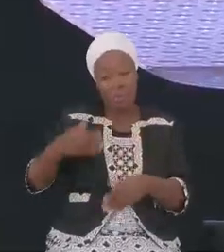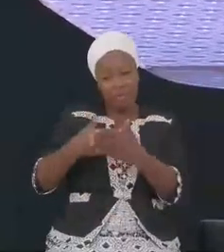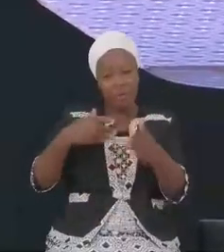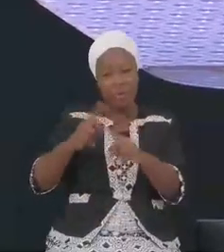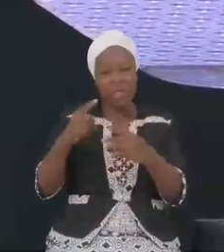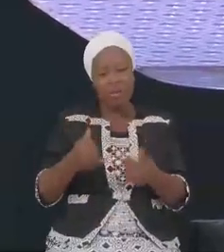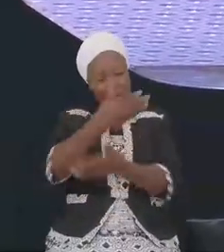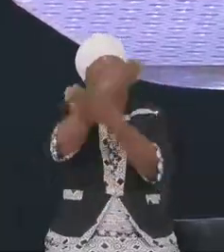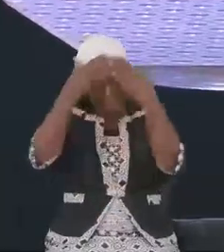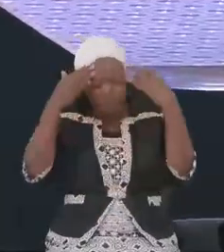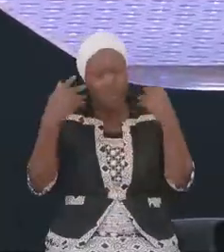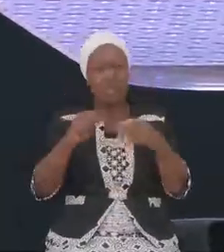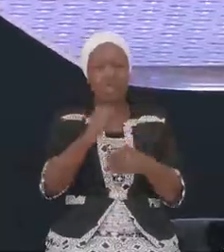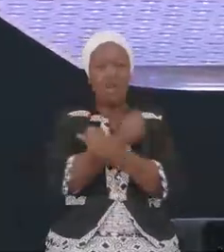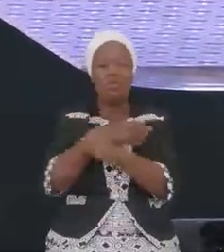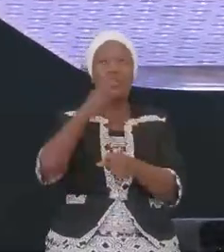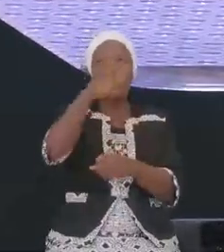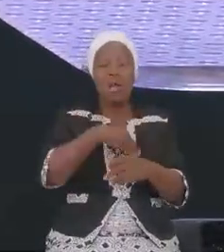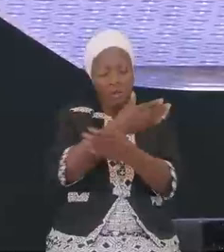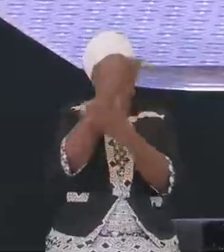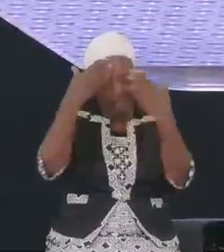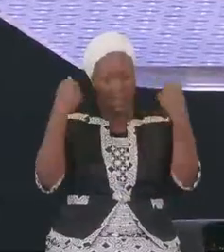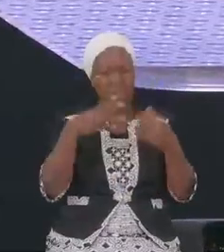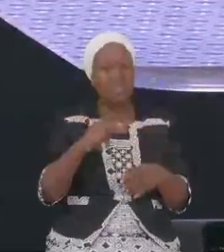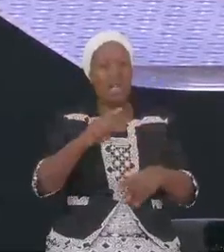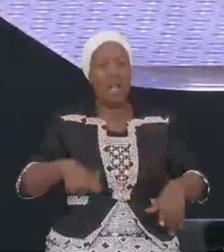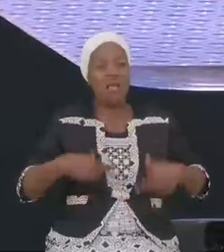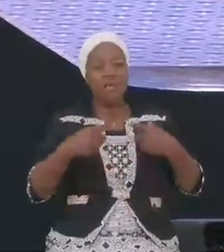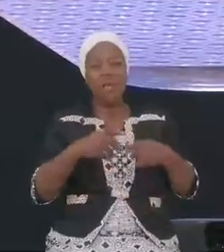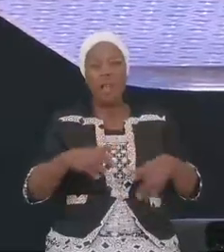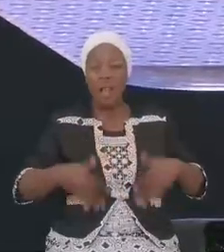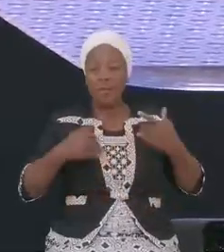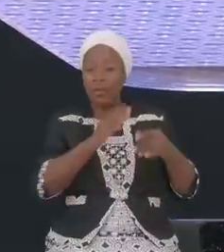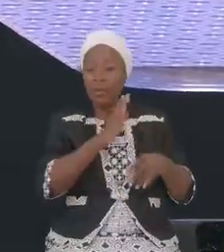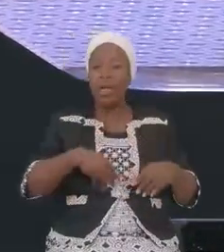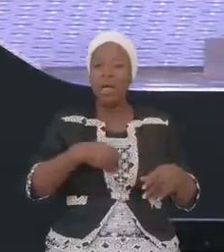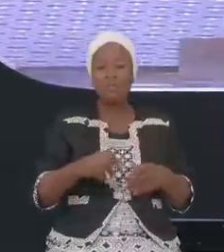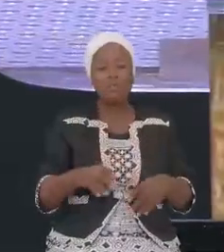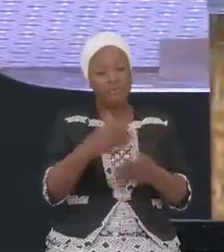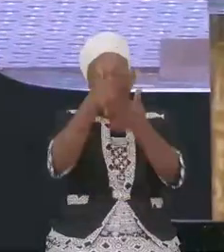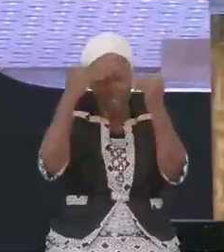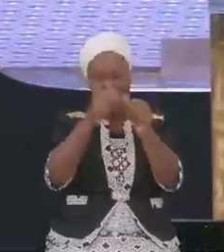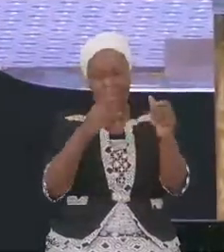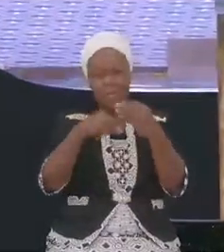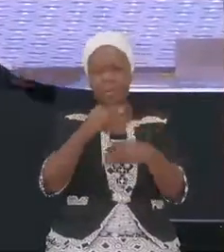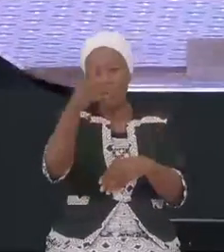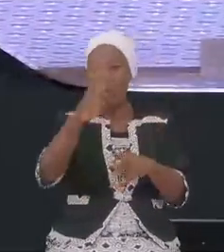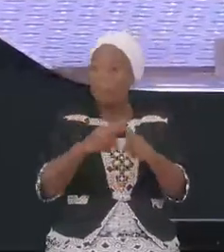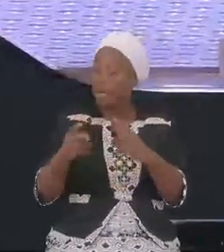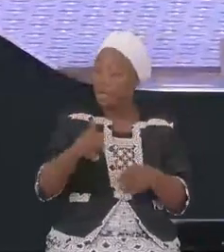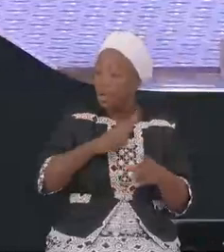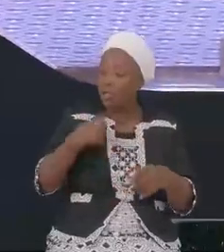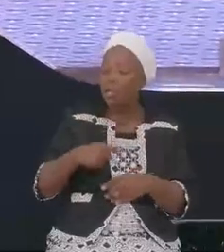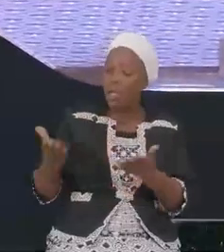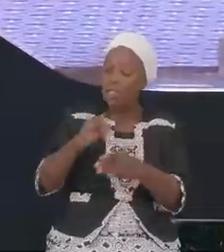ont oublié sa vie, ses provisions, son alliance. Et Dieu dit, voici la solution maintenant que je vais